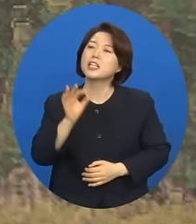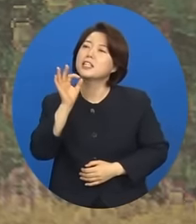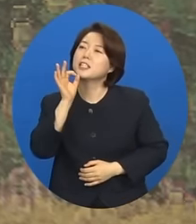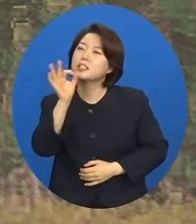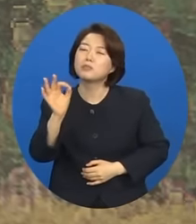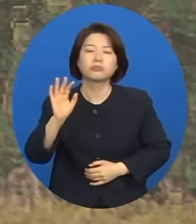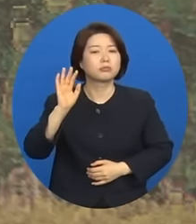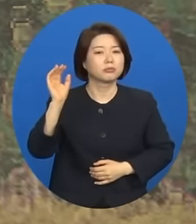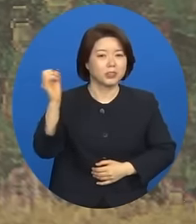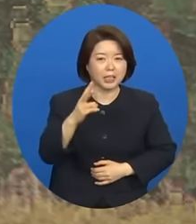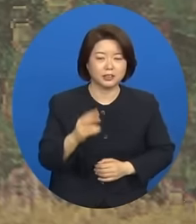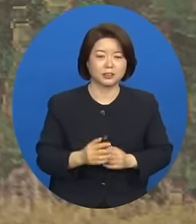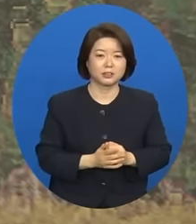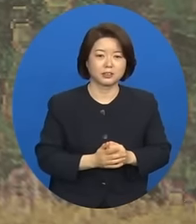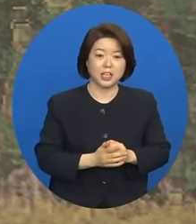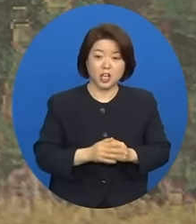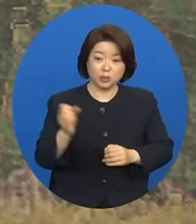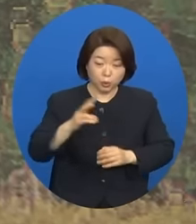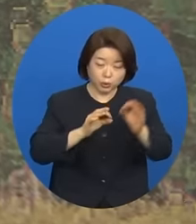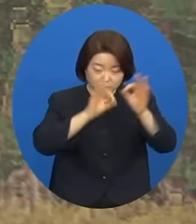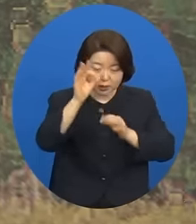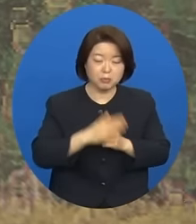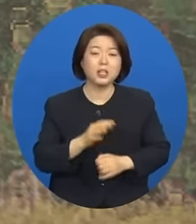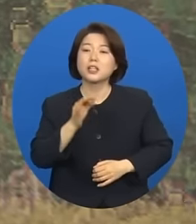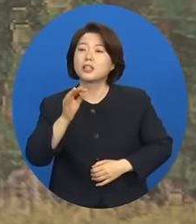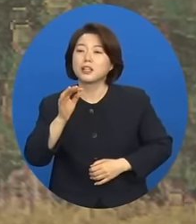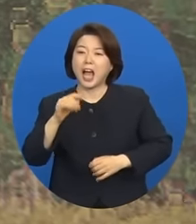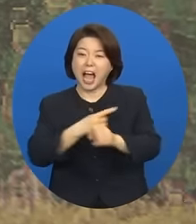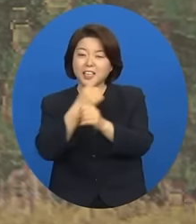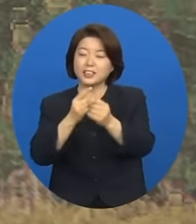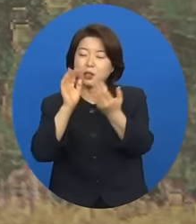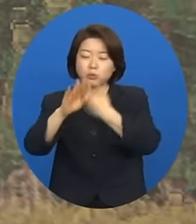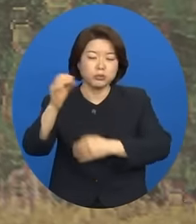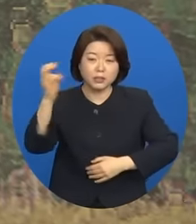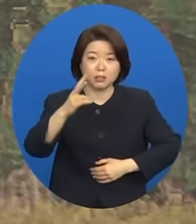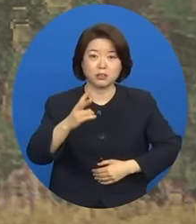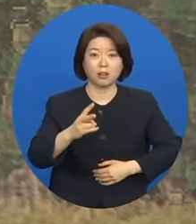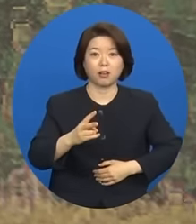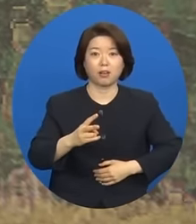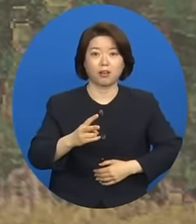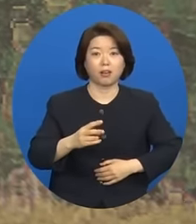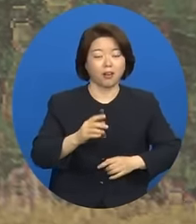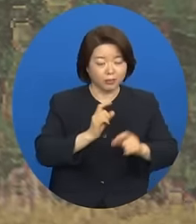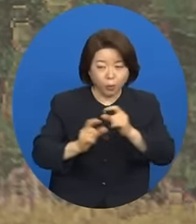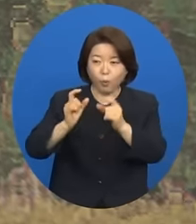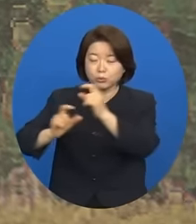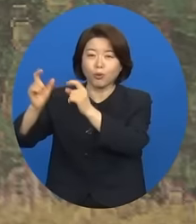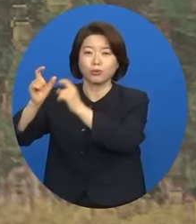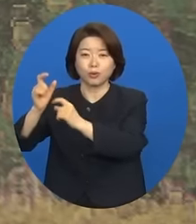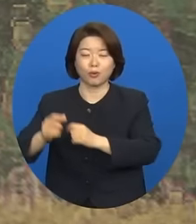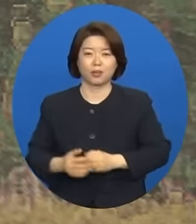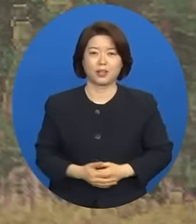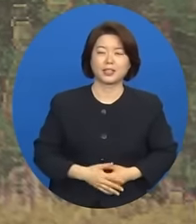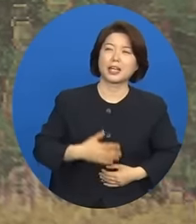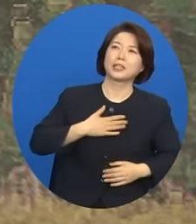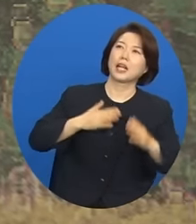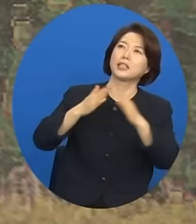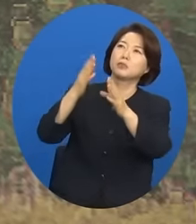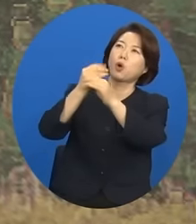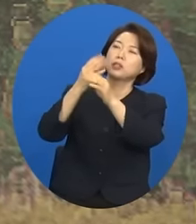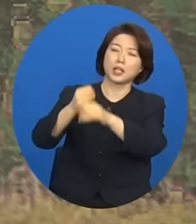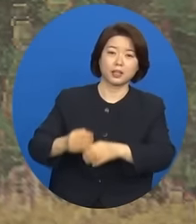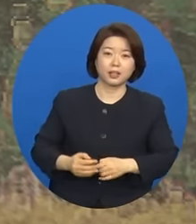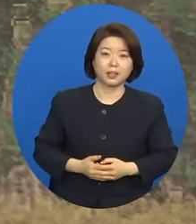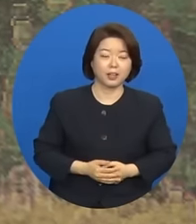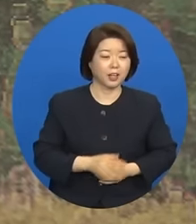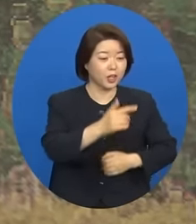또 틀리잖아요. 1시간 뒤에 다시 해보세요. 이렇게 뜨거든요. 그러니까 지금 야곱은 내 집이 언제 됩니까 했다가 6년 뒤에 다시